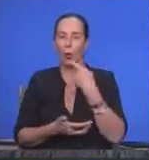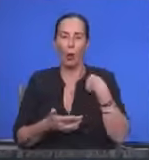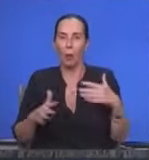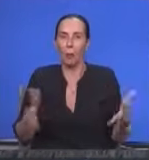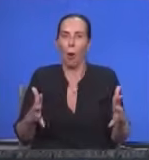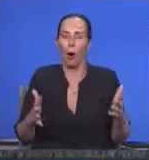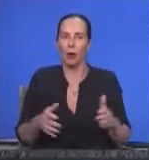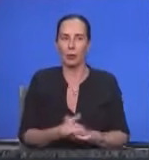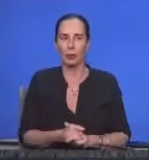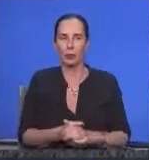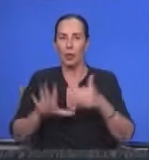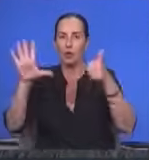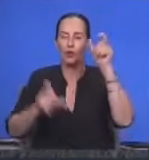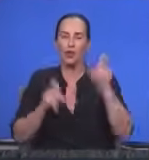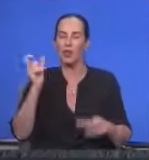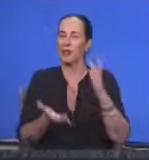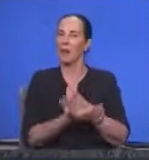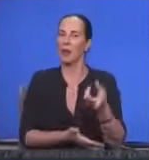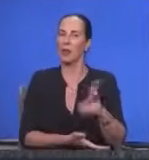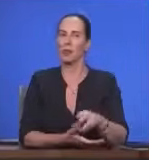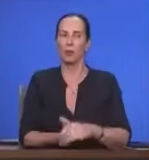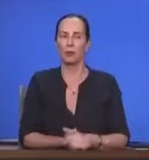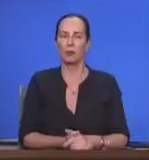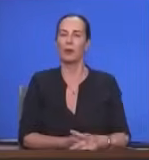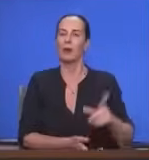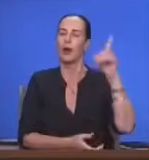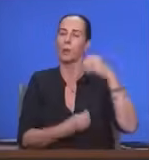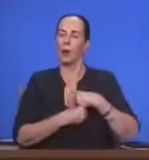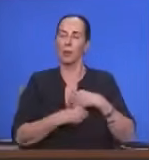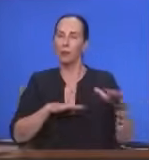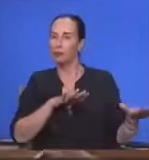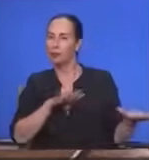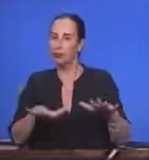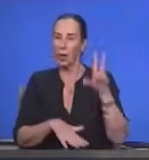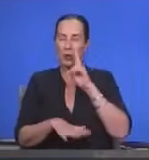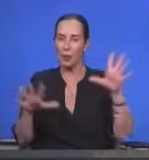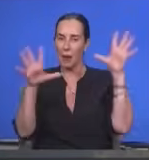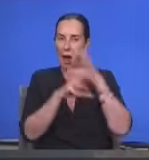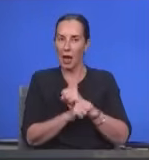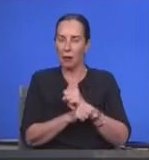הכל, מי ייתן ואלוהים ירחם על העם. ההרס באמת